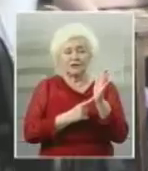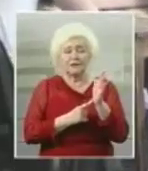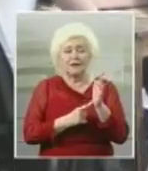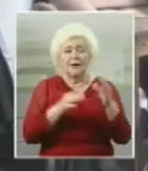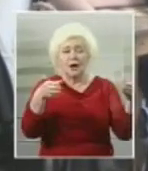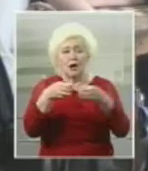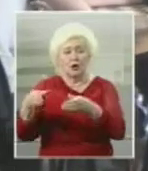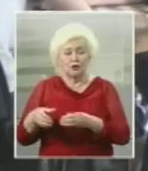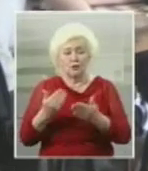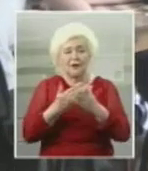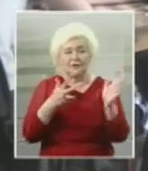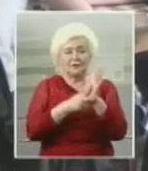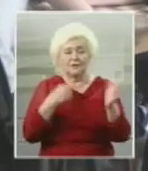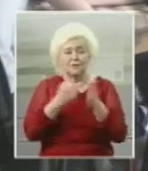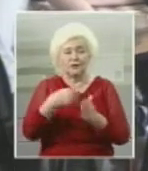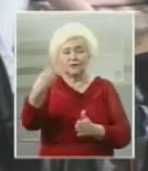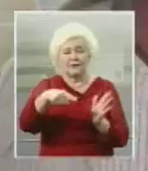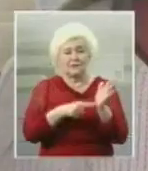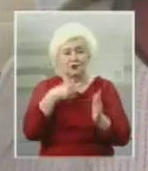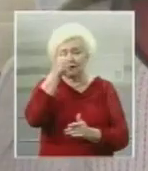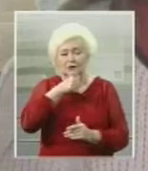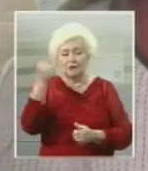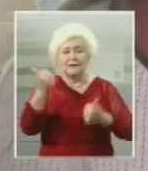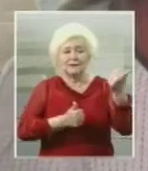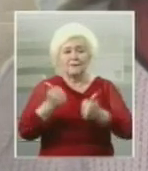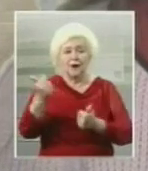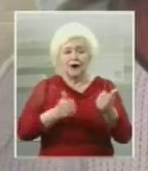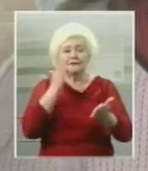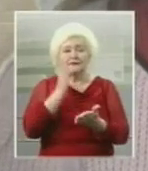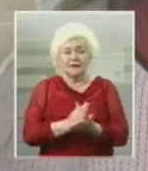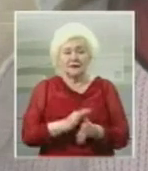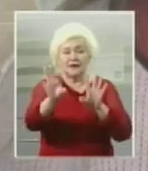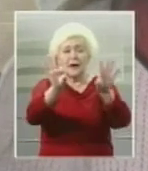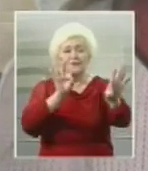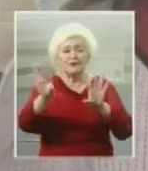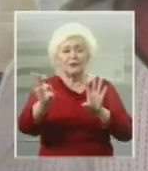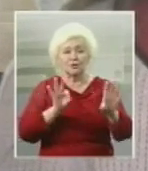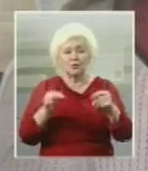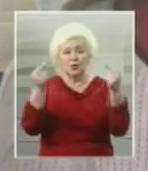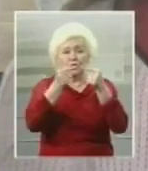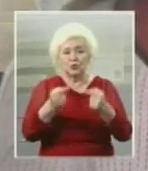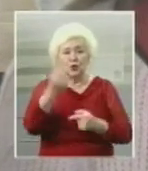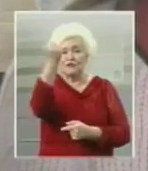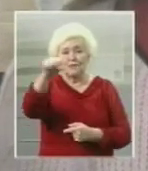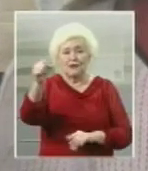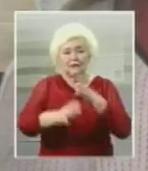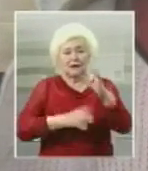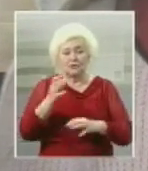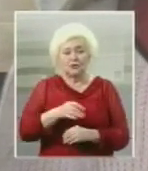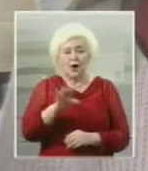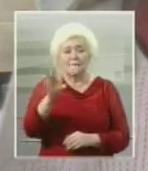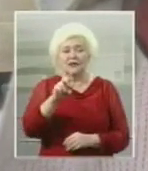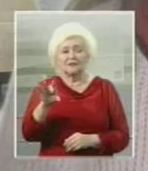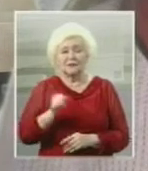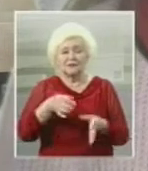групах від 8 до 26 років. Змагання є відбірковими до чемпіонату світу з бразильських